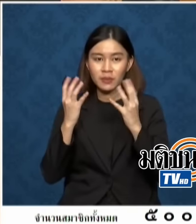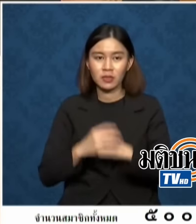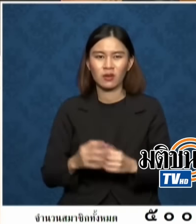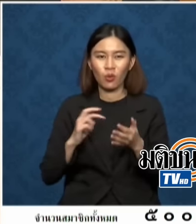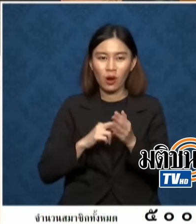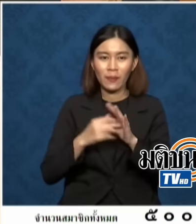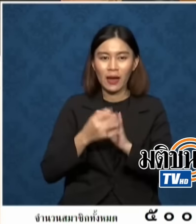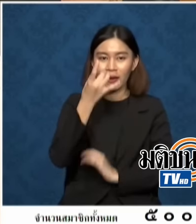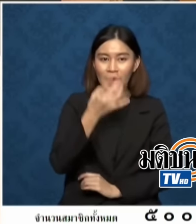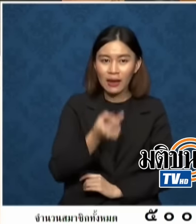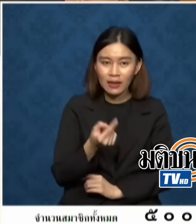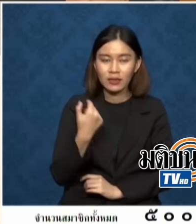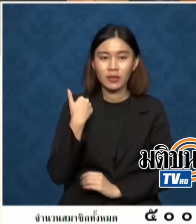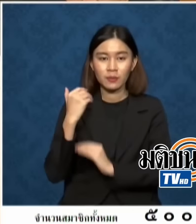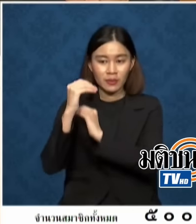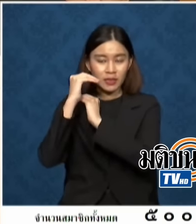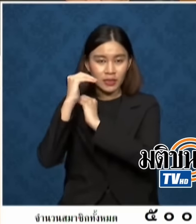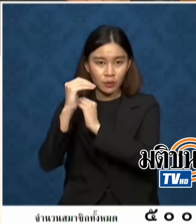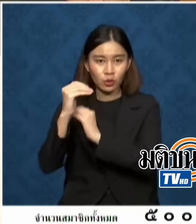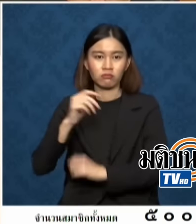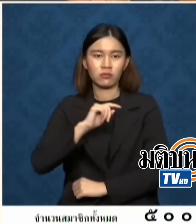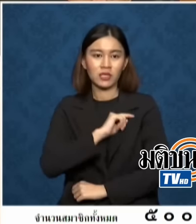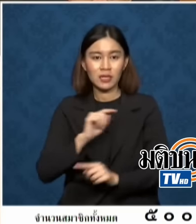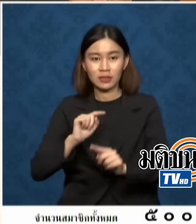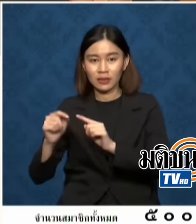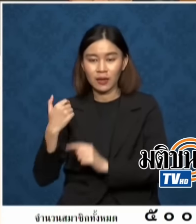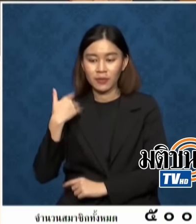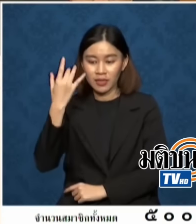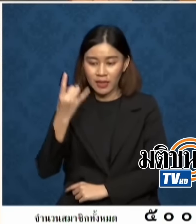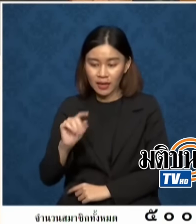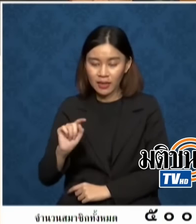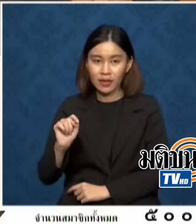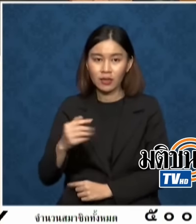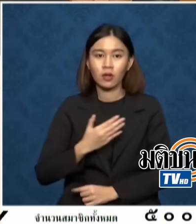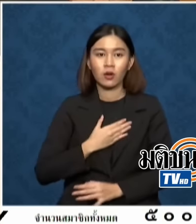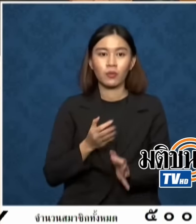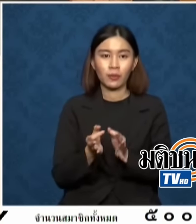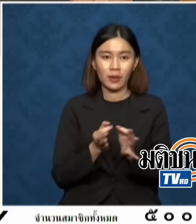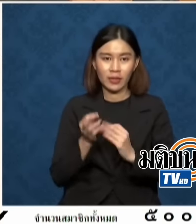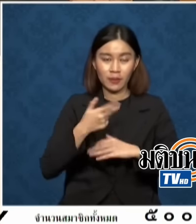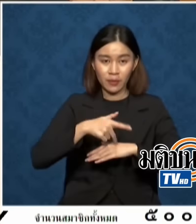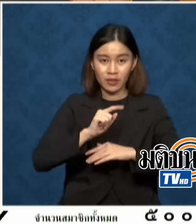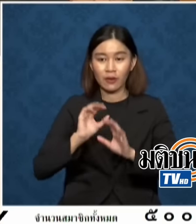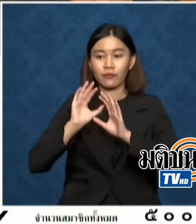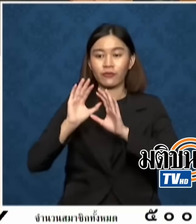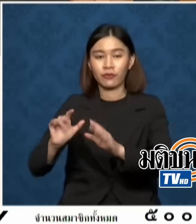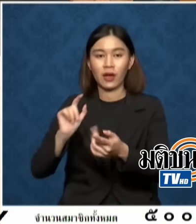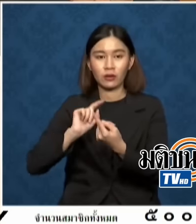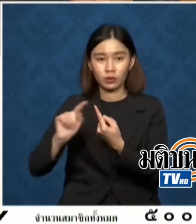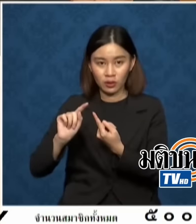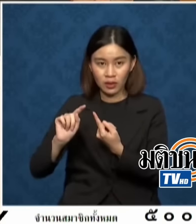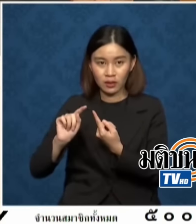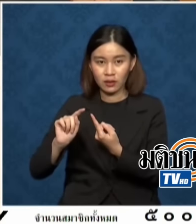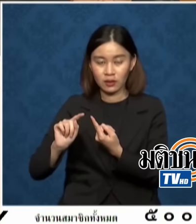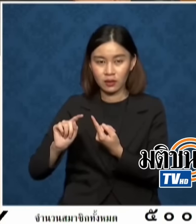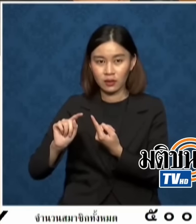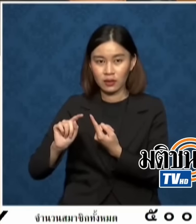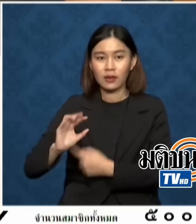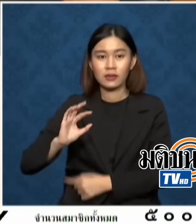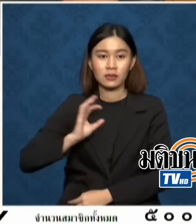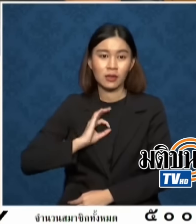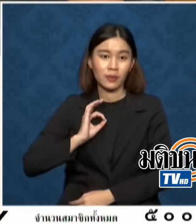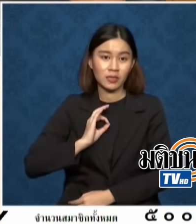มายถึงหรือมีขอบเขตครอบคลุมแค่ไหนนะครับผมเรียนท่านประธานผ่านไปยังท่านส